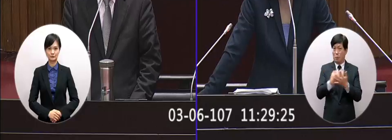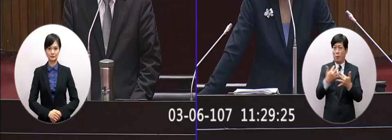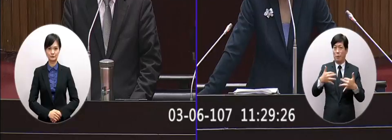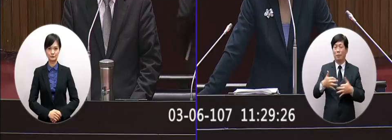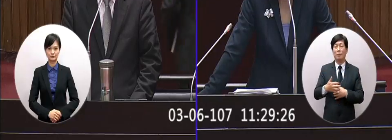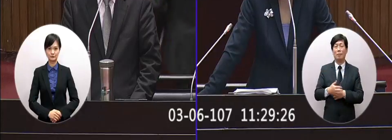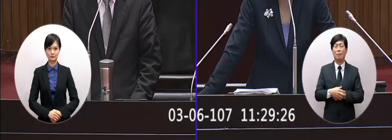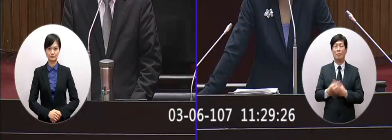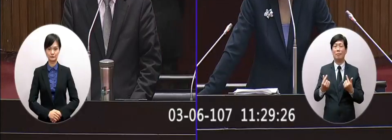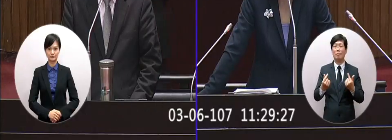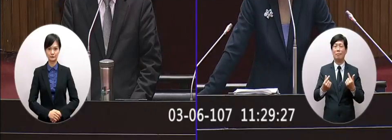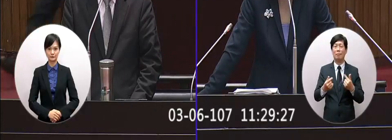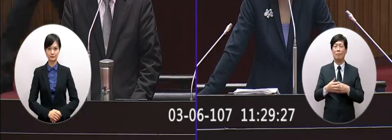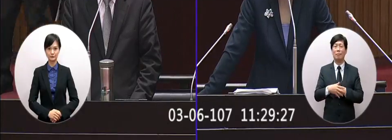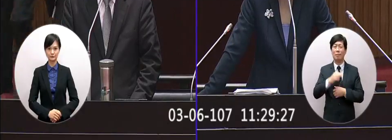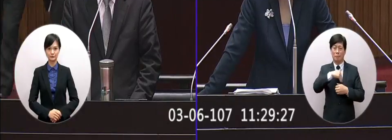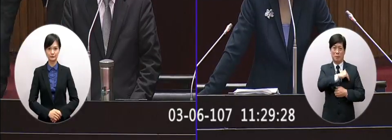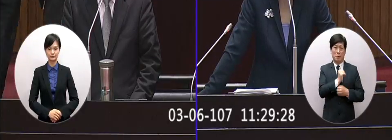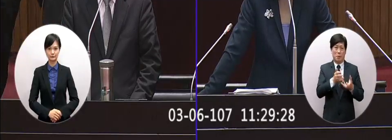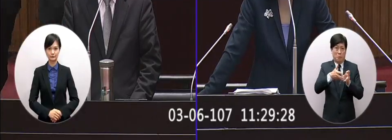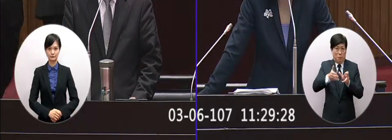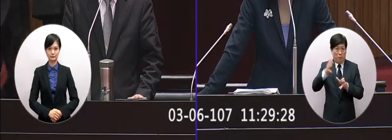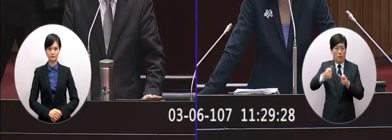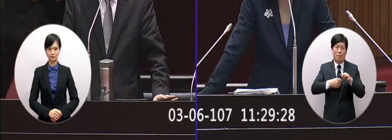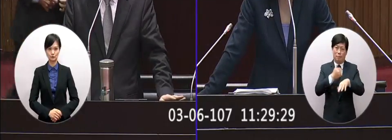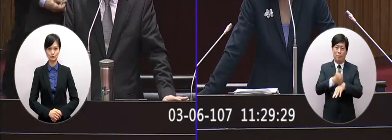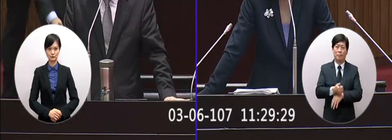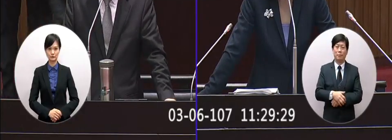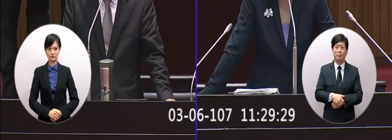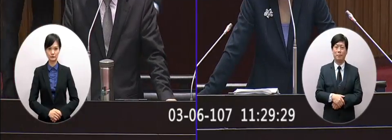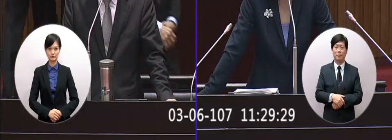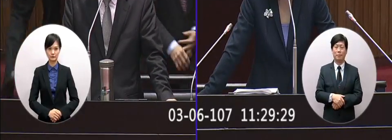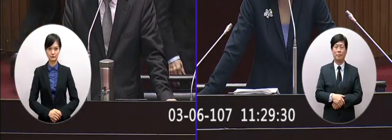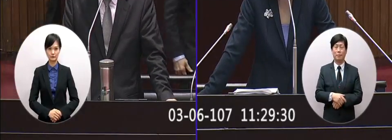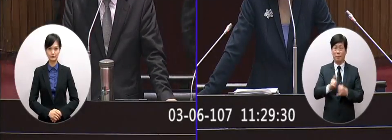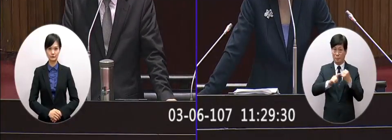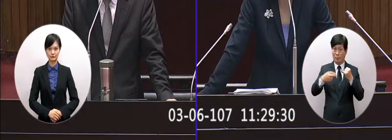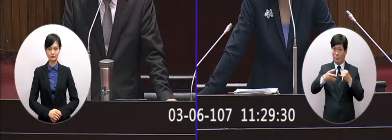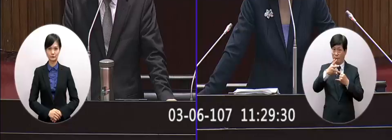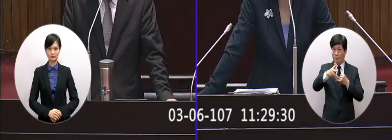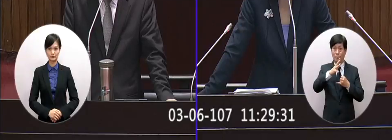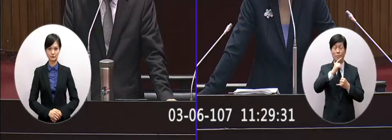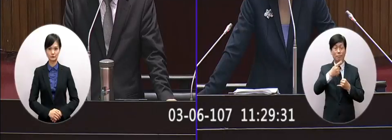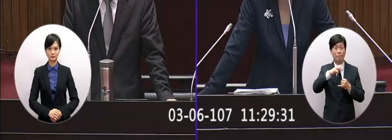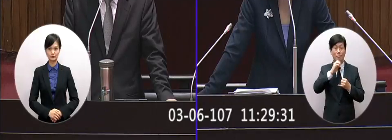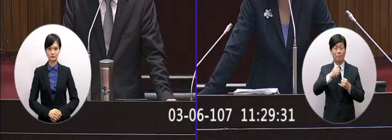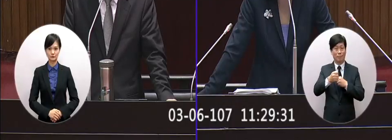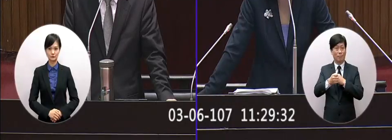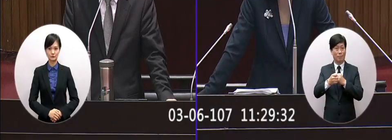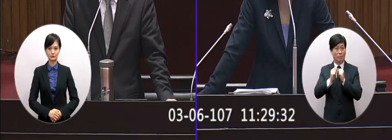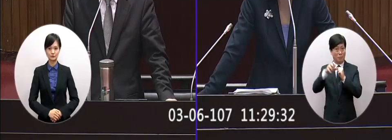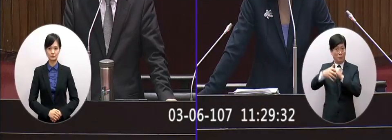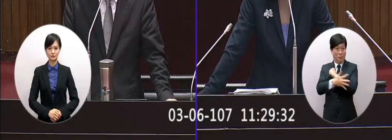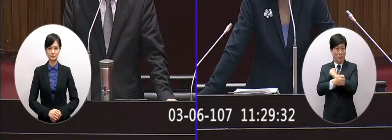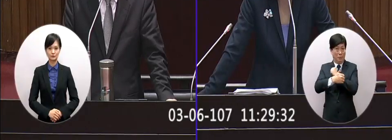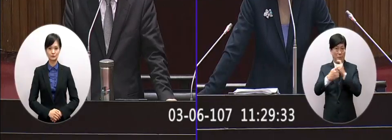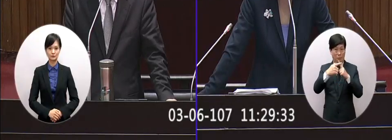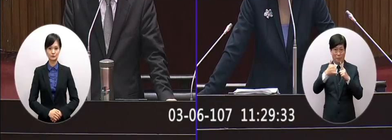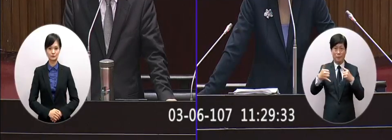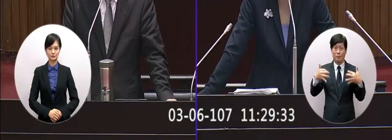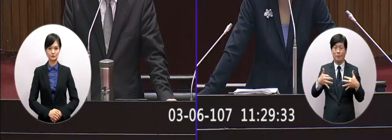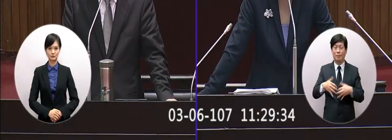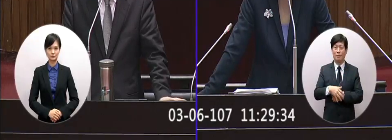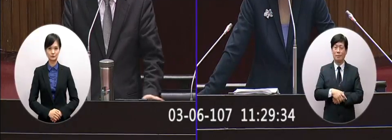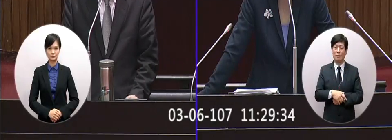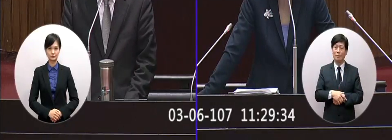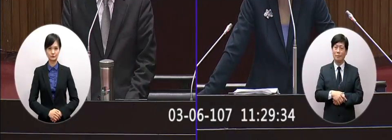说呢，我想这个邱部长应该要上台了。好，最后呢，有关于介护人力，这是有关矫正署的介护人力。哎，介